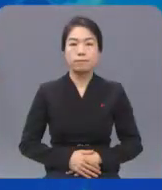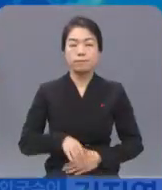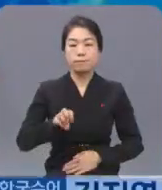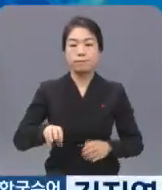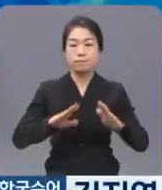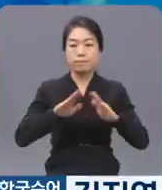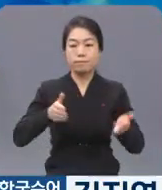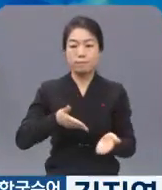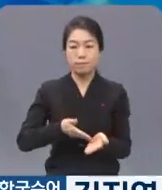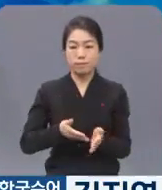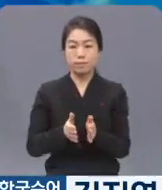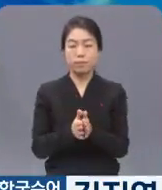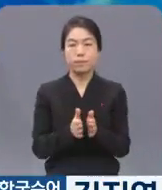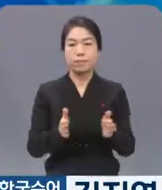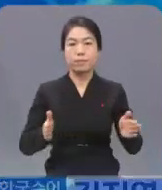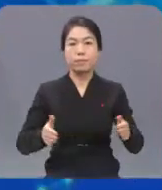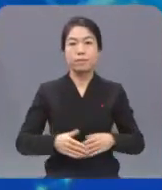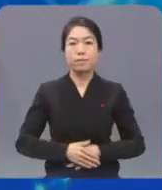광주 전남권 뉴스입니다.